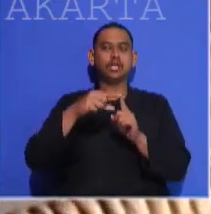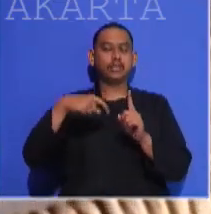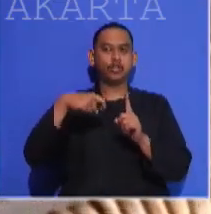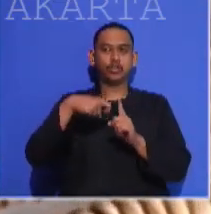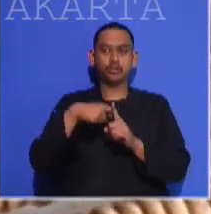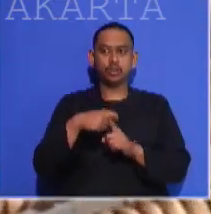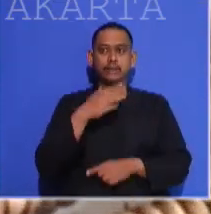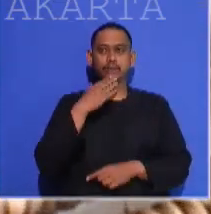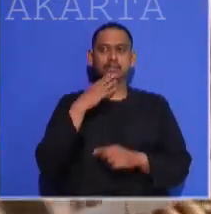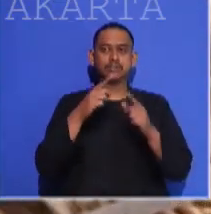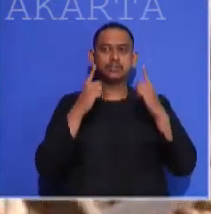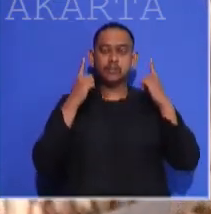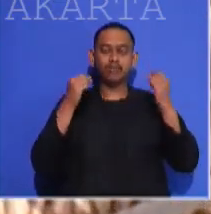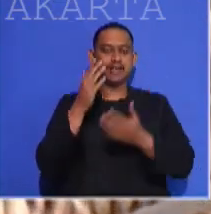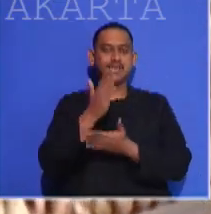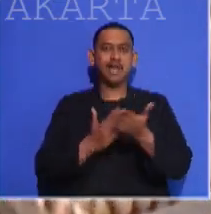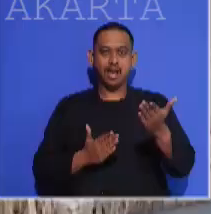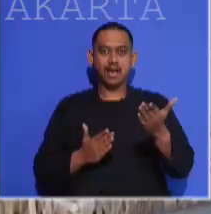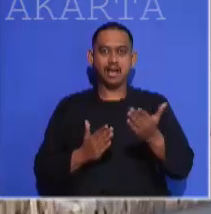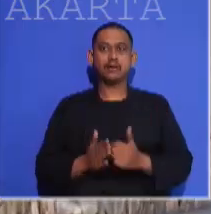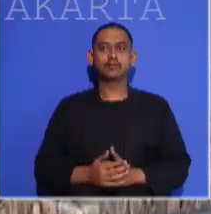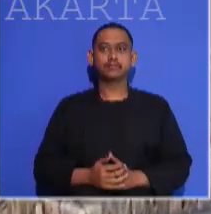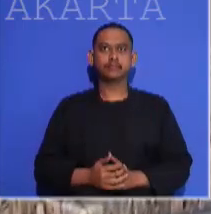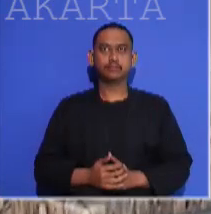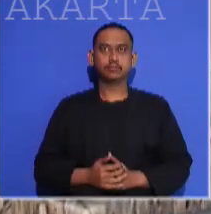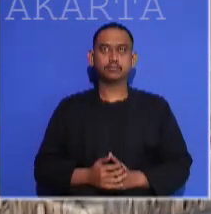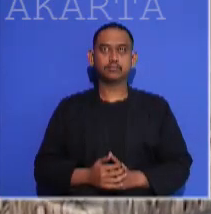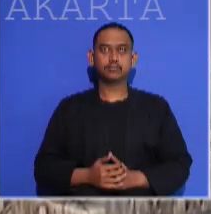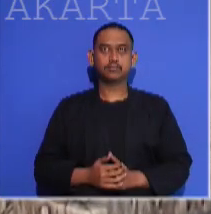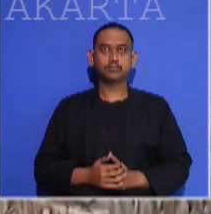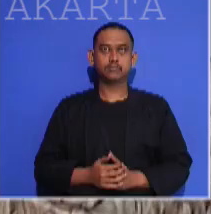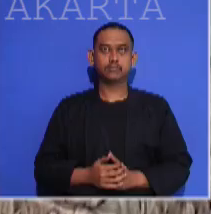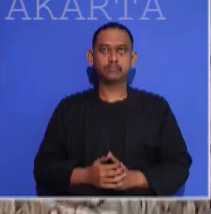Laladan, Jawa Tengah. Hendri Saputra dan Abdul Rohim Asung, Palapuran.